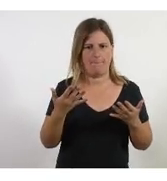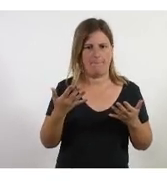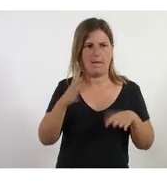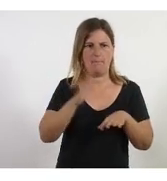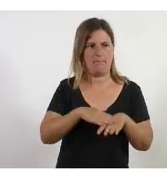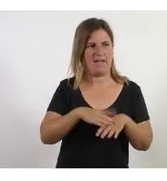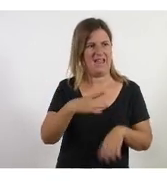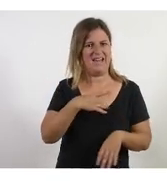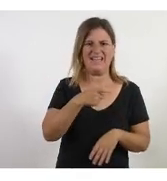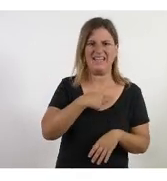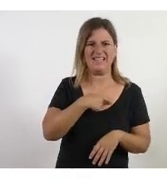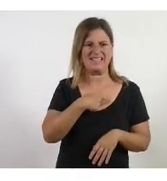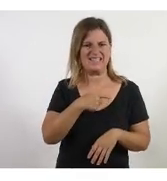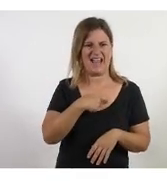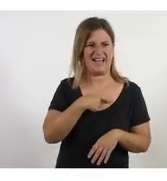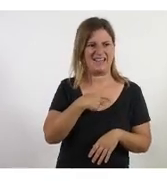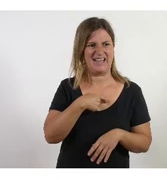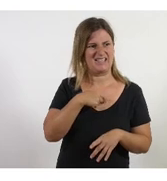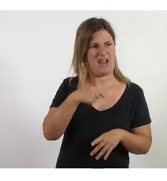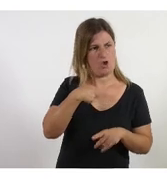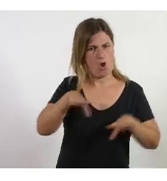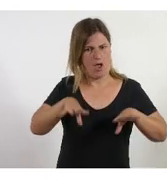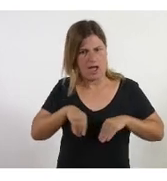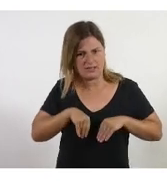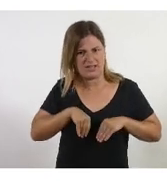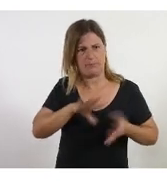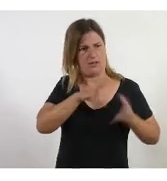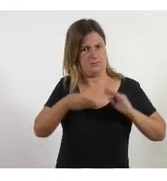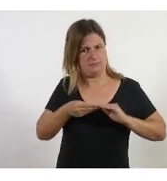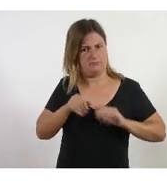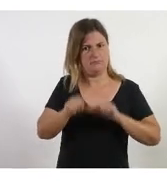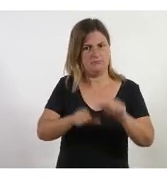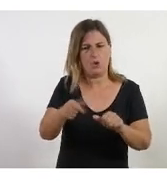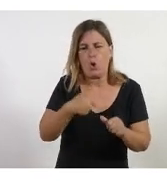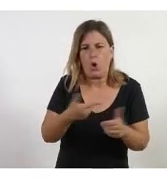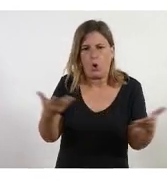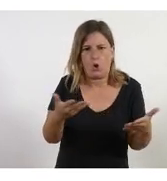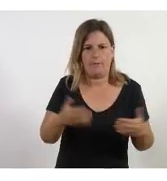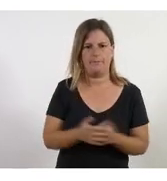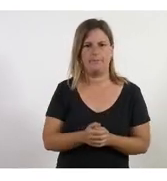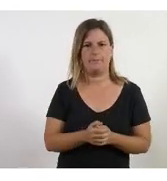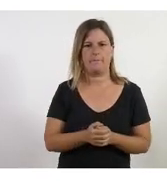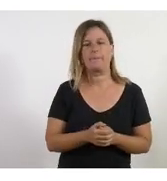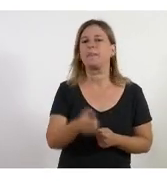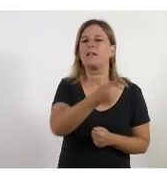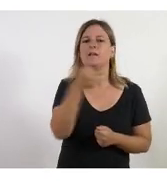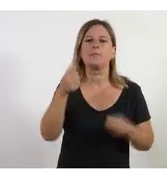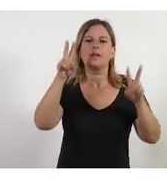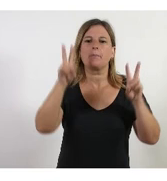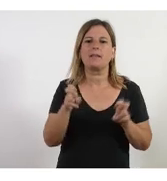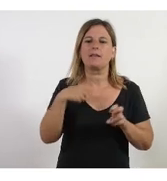estar més a gust en aquest context que ens ha tocat viure? Doncs mira, la primera cosa que et